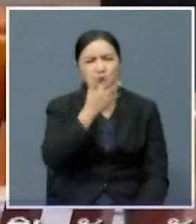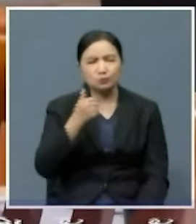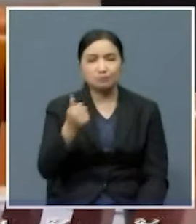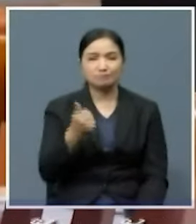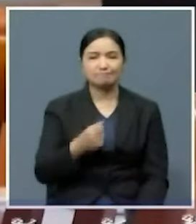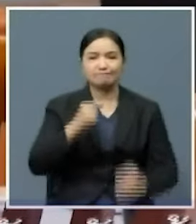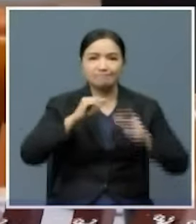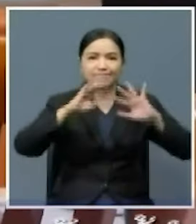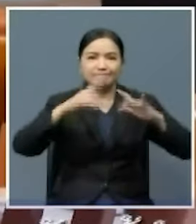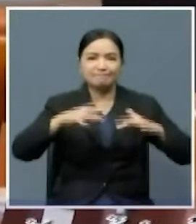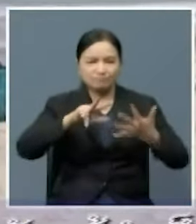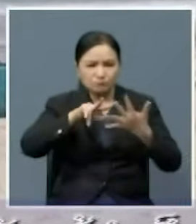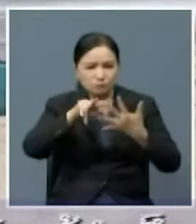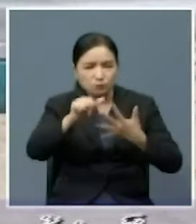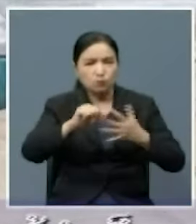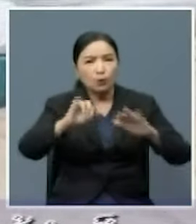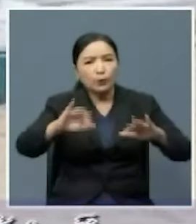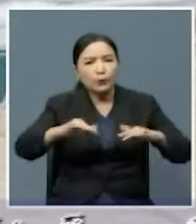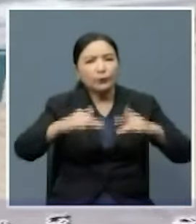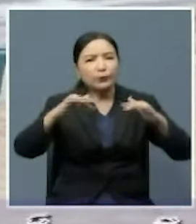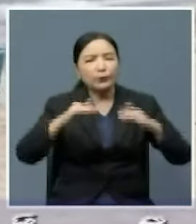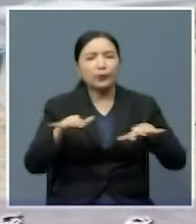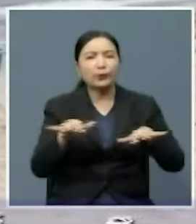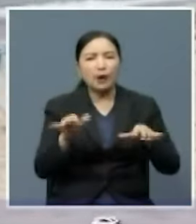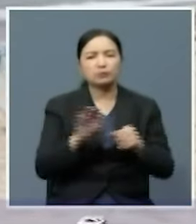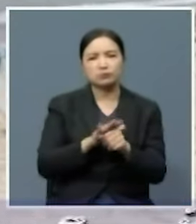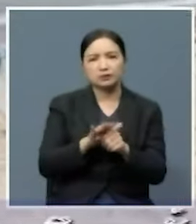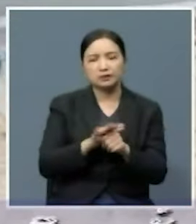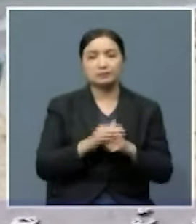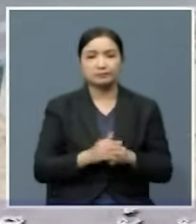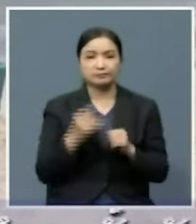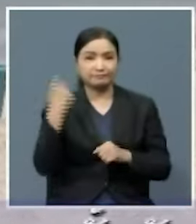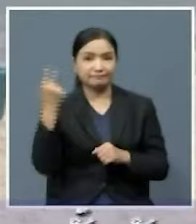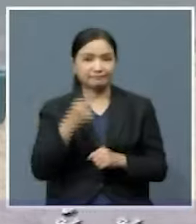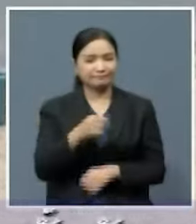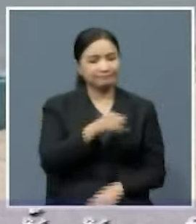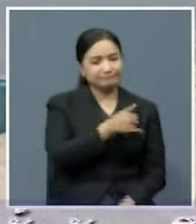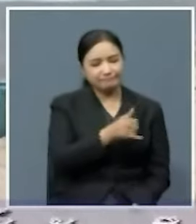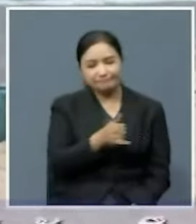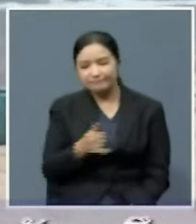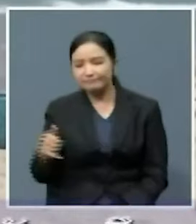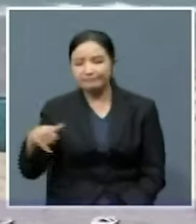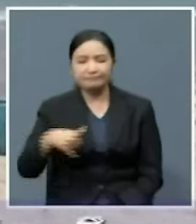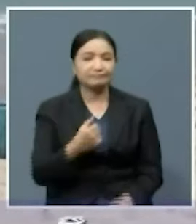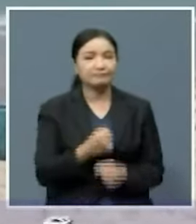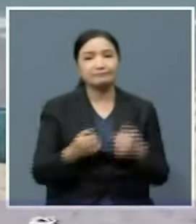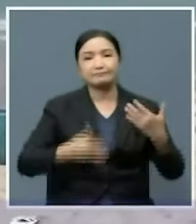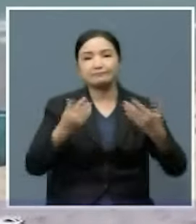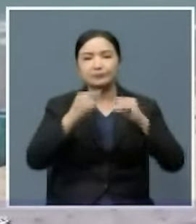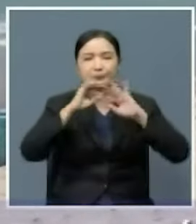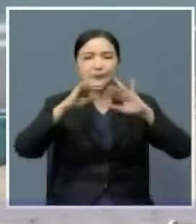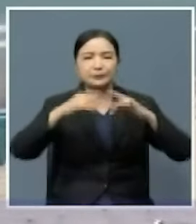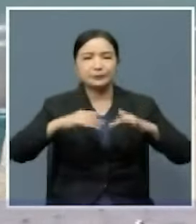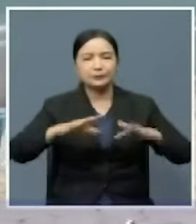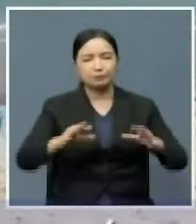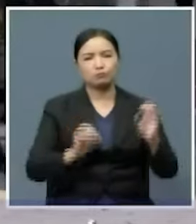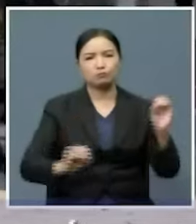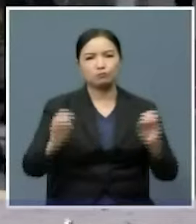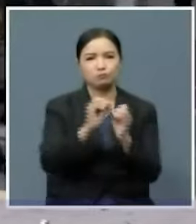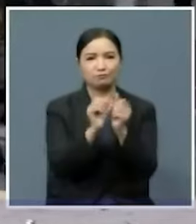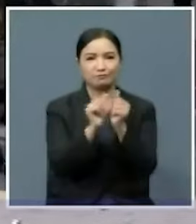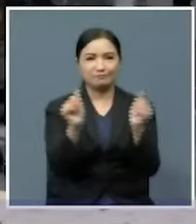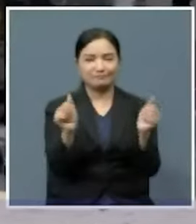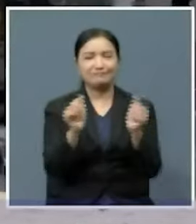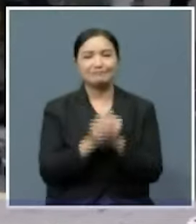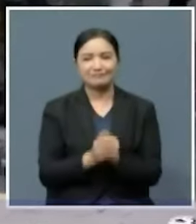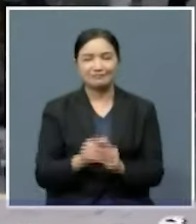ากน้ำทะเลใสคลื่นไม่แรงนะครับนักท่องเที่ยวสามารถเที่ยวชายหาดหรือว่าทำกิจกรรมทางทะเลได้ปลอดภัยครับโด